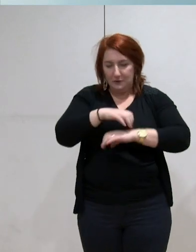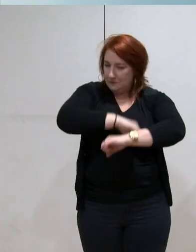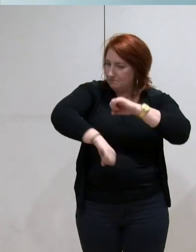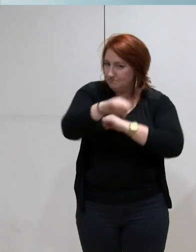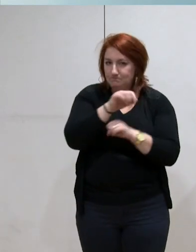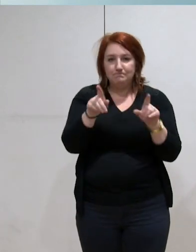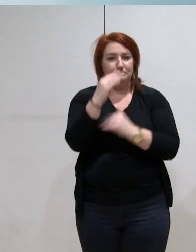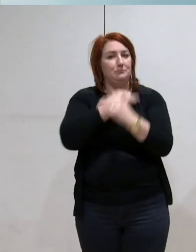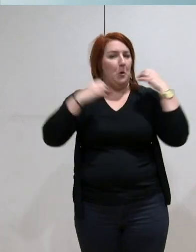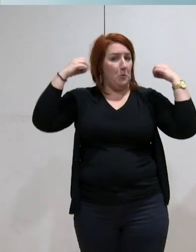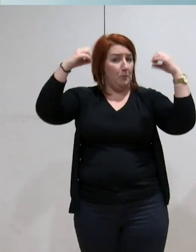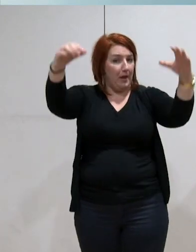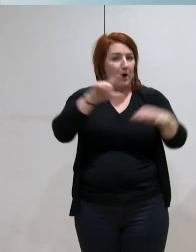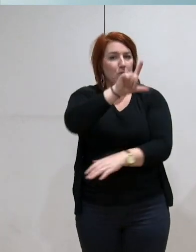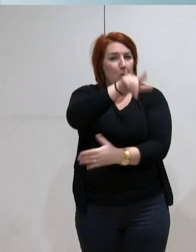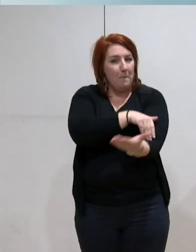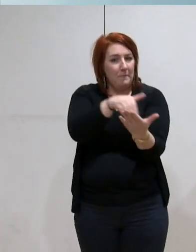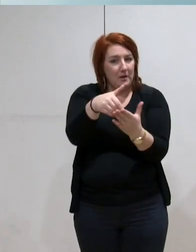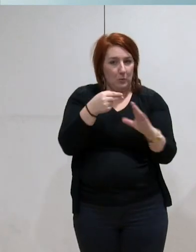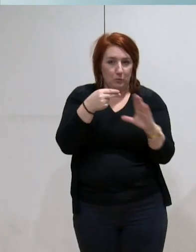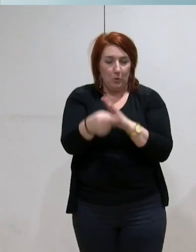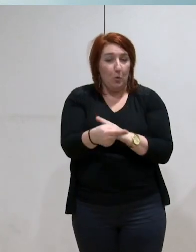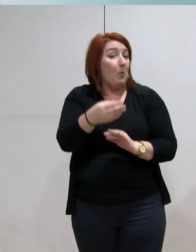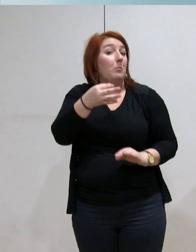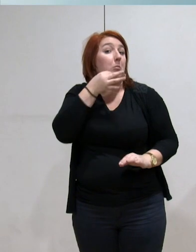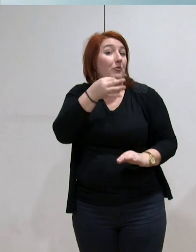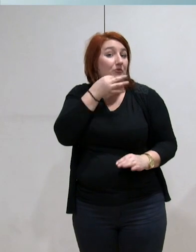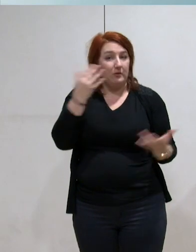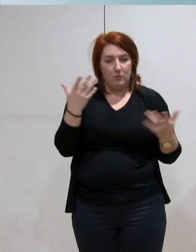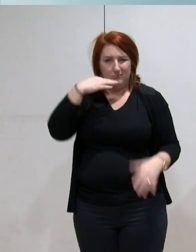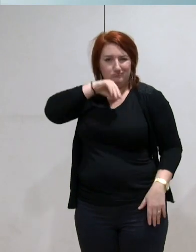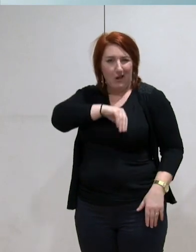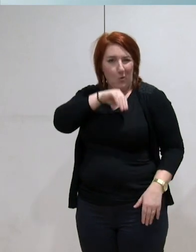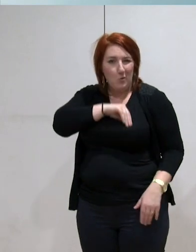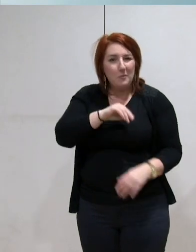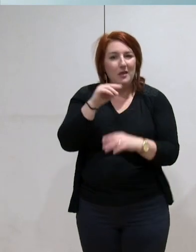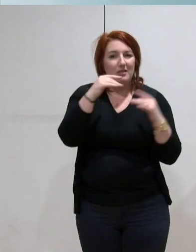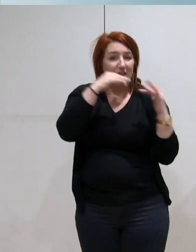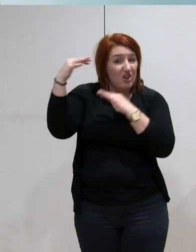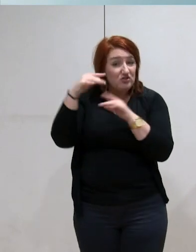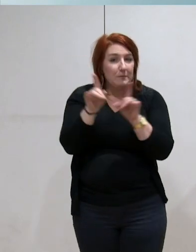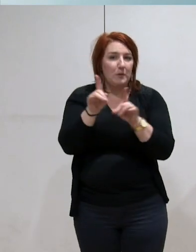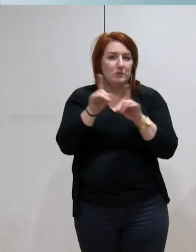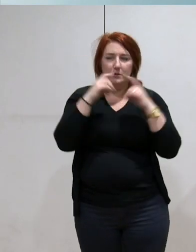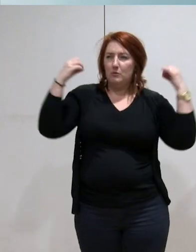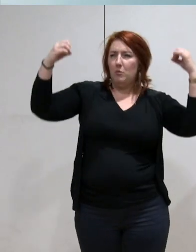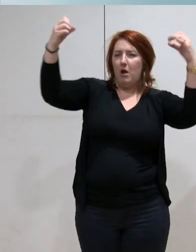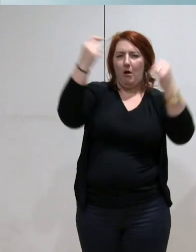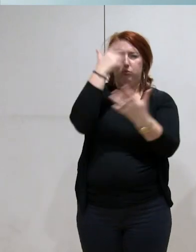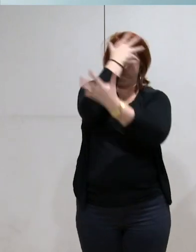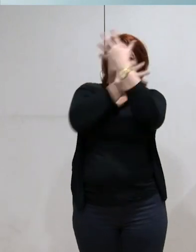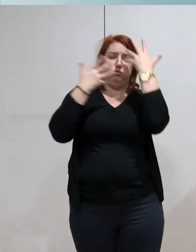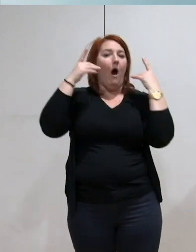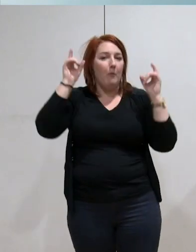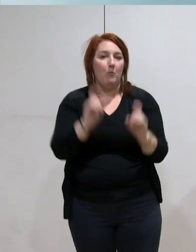lumière à hauteur de 2 millions d'euros va générer des économies d'énergie mais aussi diminuer la pollution lumineuse l'objectif est